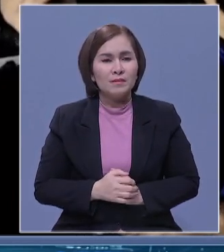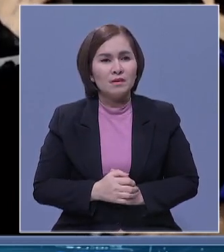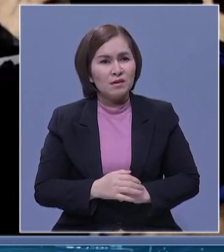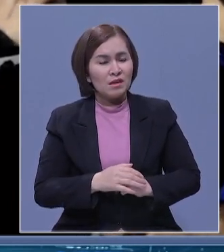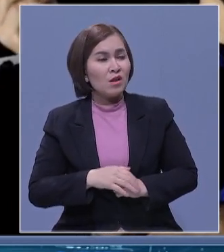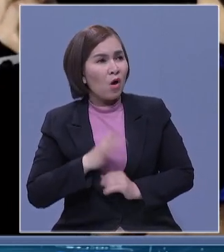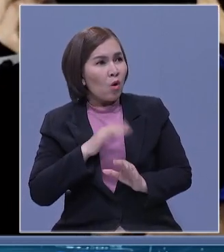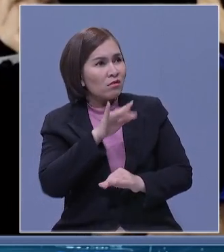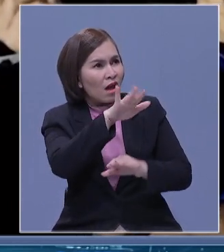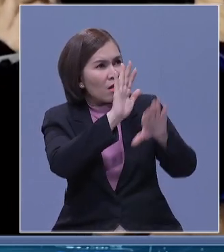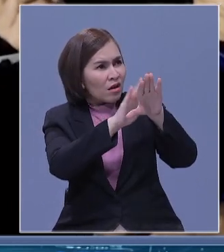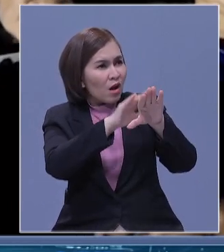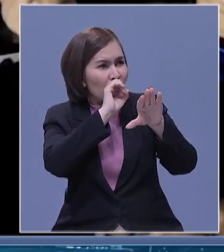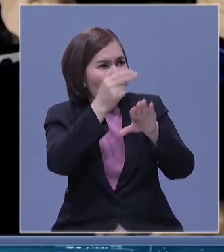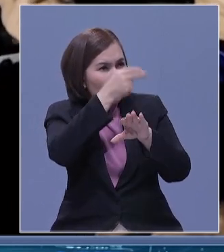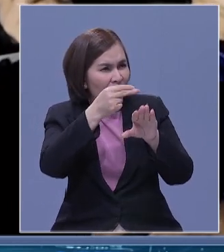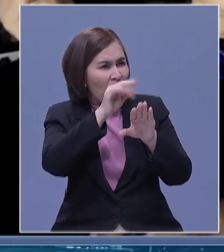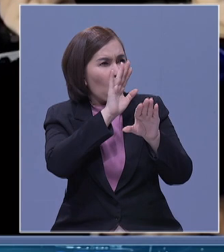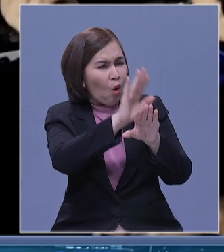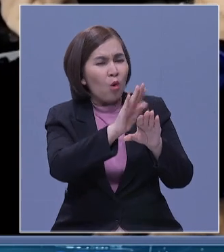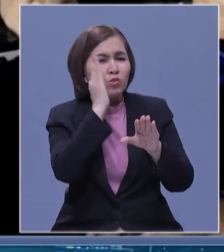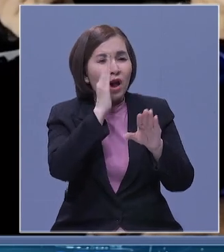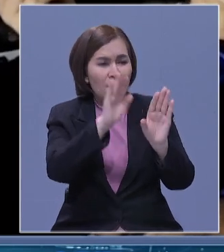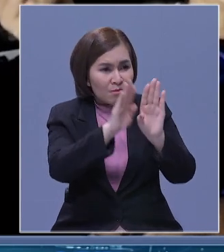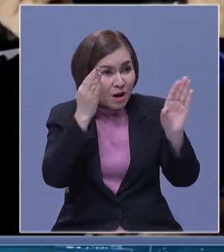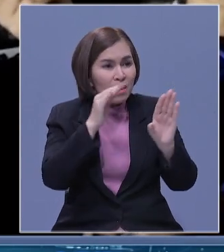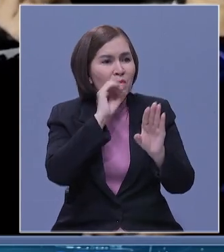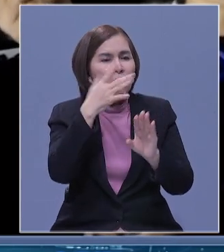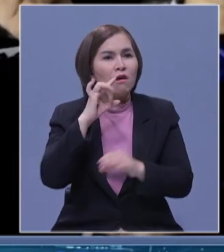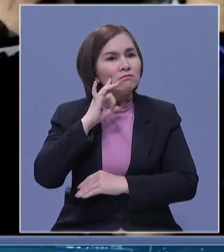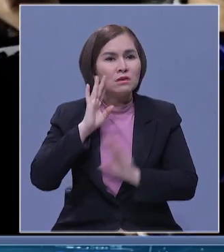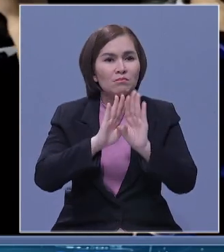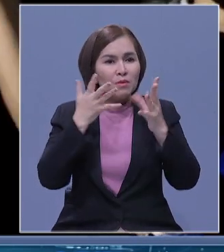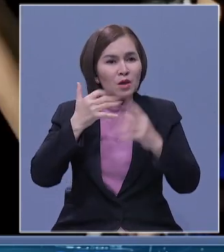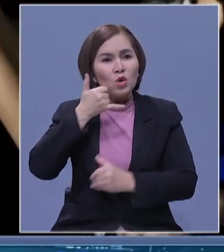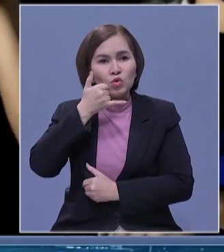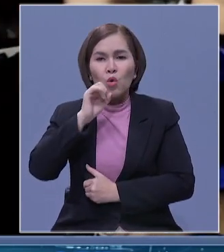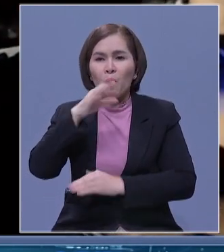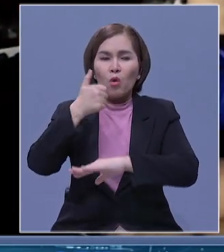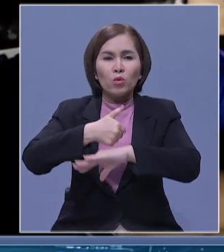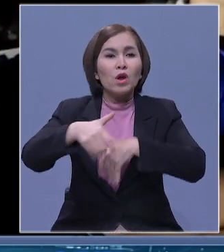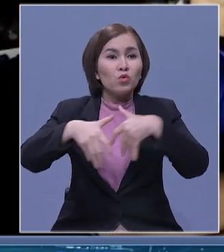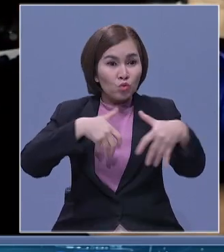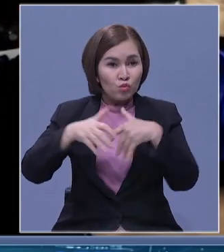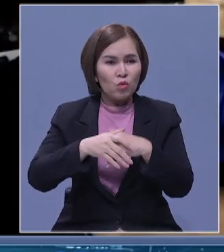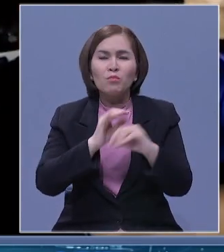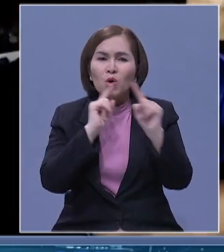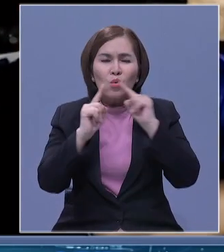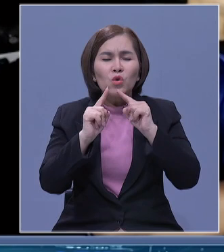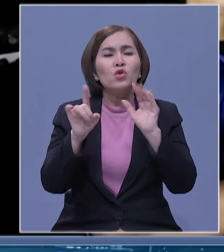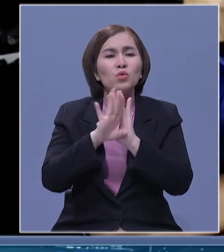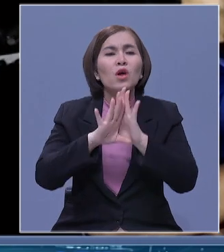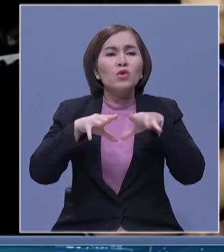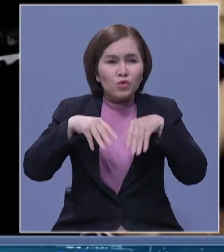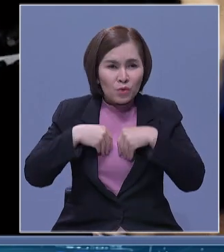หลานเนี่ยเปิดประตูให้หน่อยแต่ก็ไม่ยอมมาเปิดให้สุดท้ายโทรแจ้งผู้ใหญ่บ้านให้มาช่วยเกลี้ยกล่อมผู้เกิดเหตุจึงฟังนะคะผู้ใหญ่